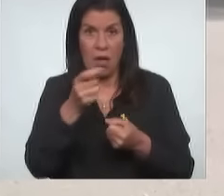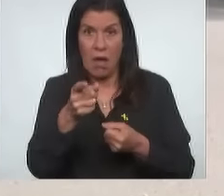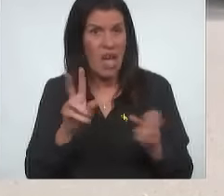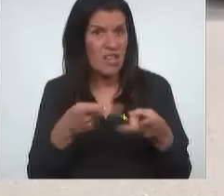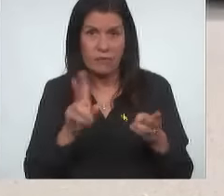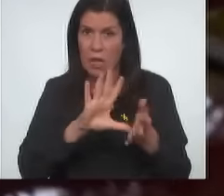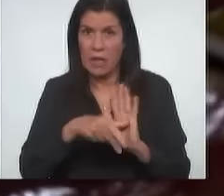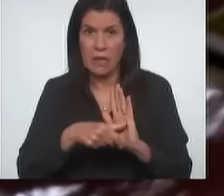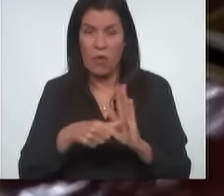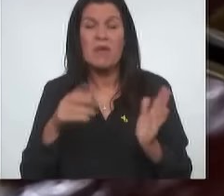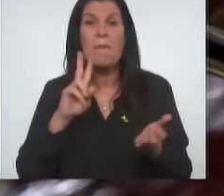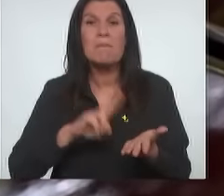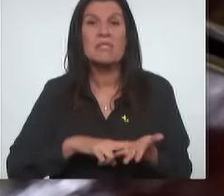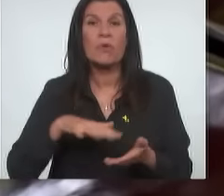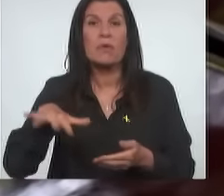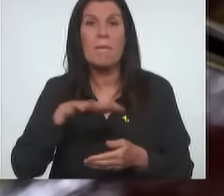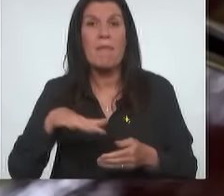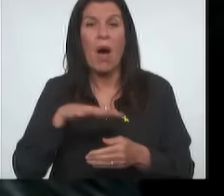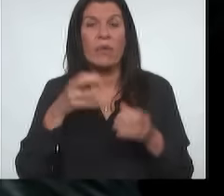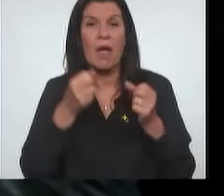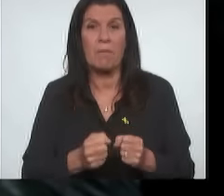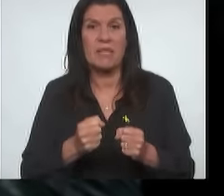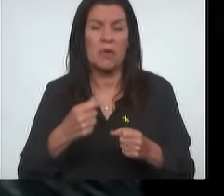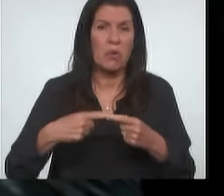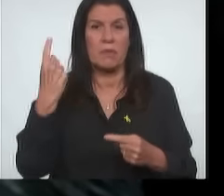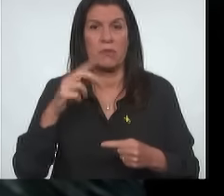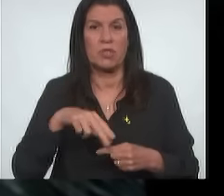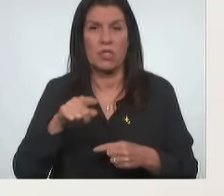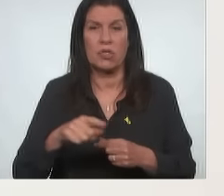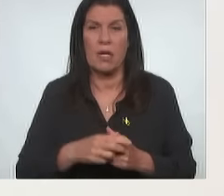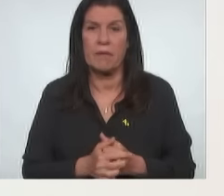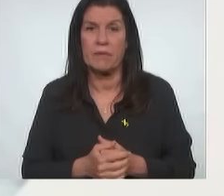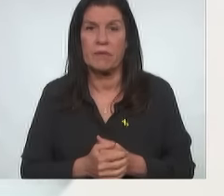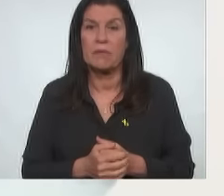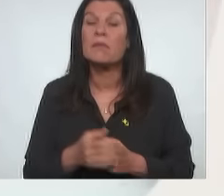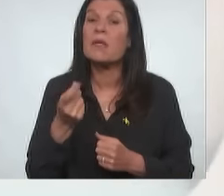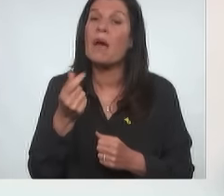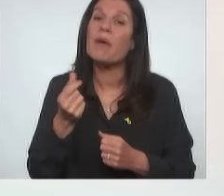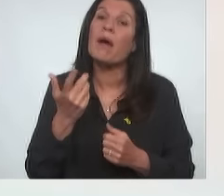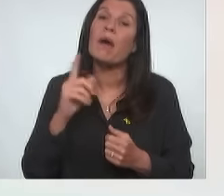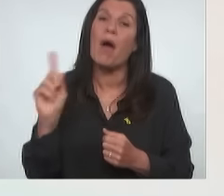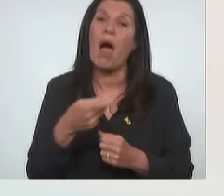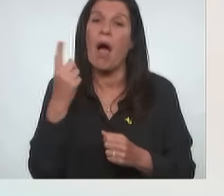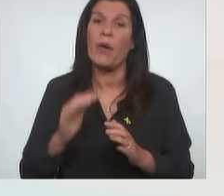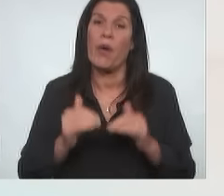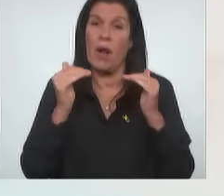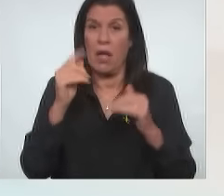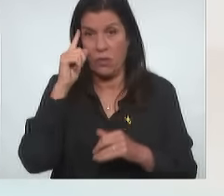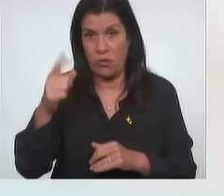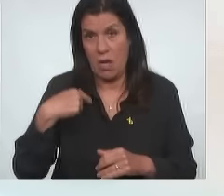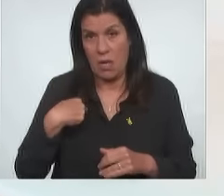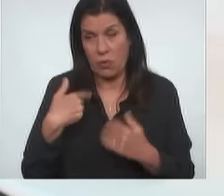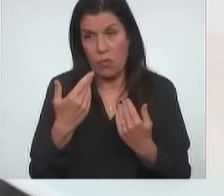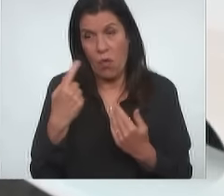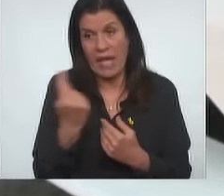הבטיחות המתקדמות שלו. אין לנו נוחות על טסלה. מה הסיבה? כל המחירים עלו בטסלה, כל המחירים עלו, אתה יודע, אנחנו המבטחים הבלעדיים של טסלה, אז בפועל יש פה